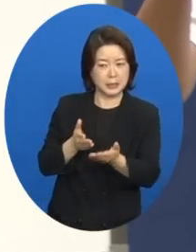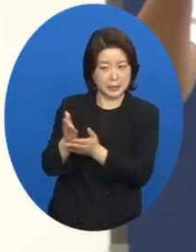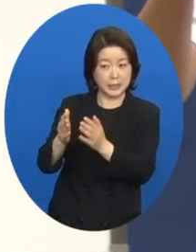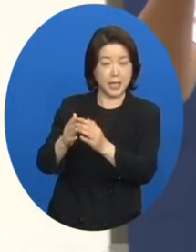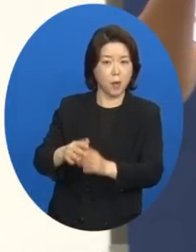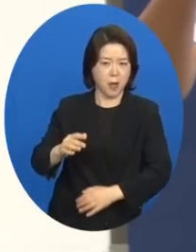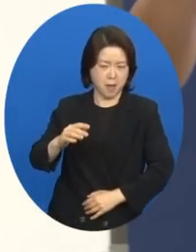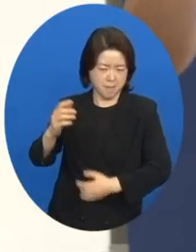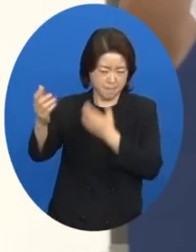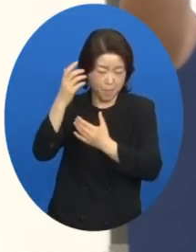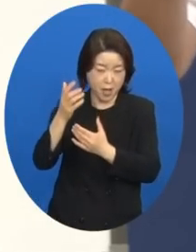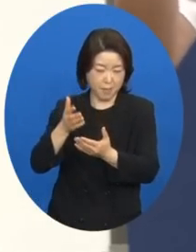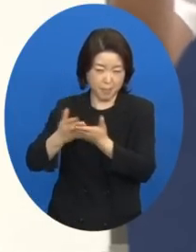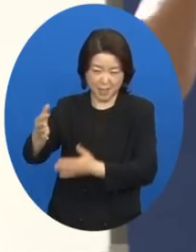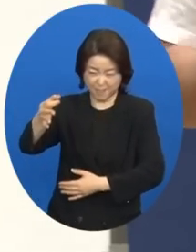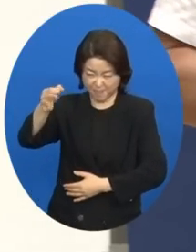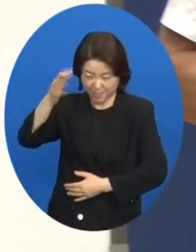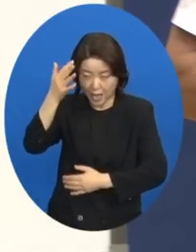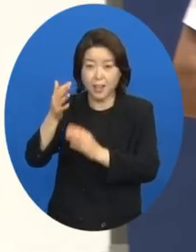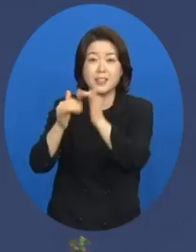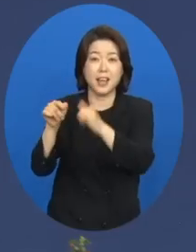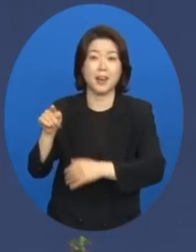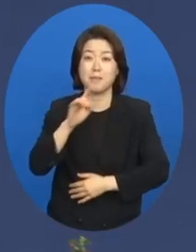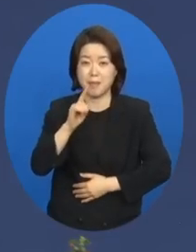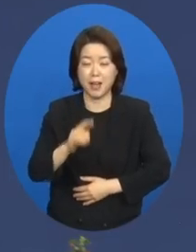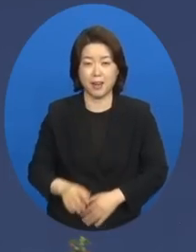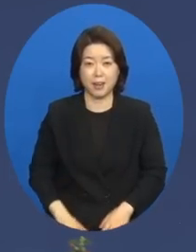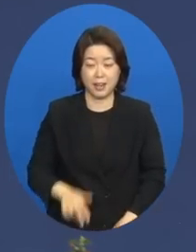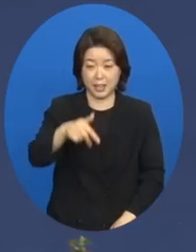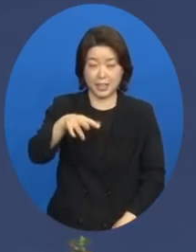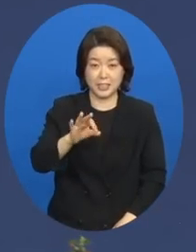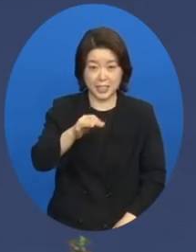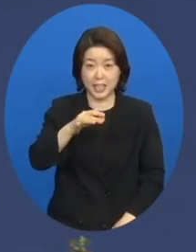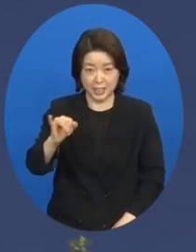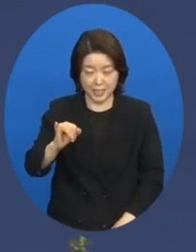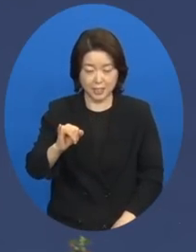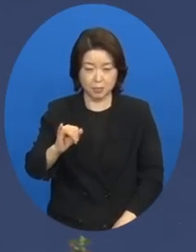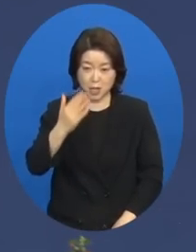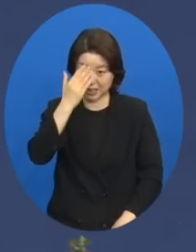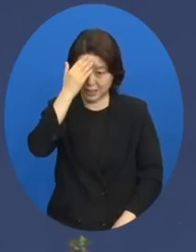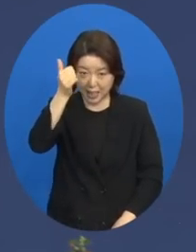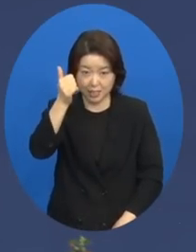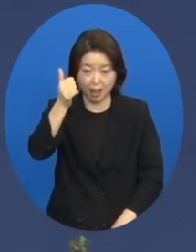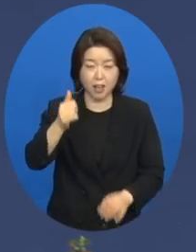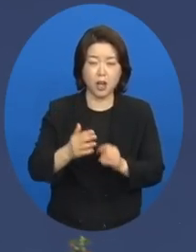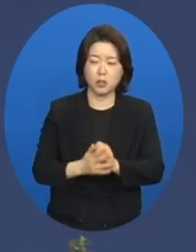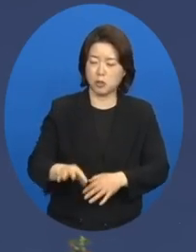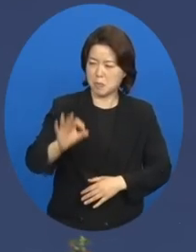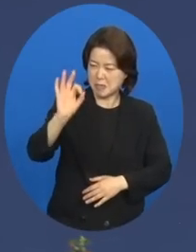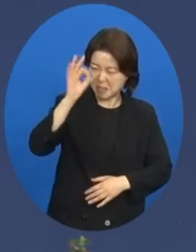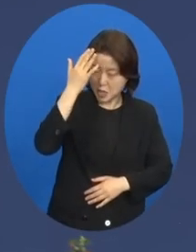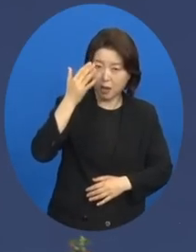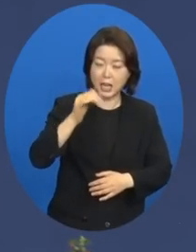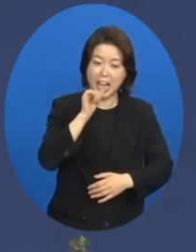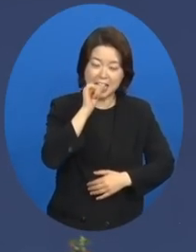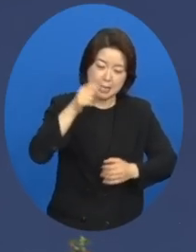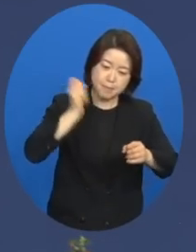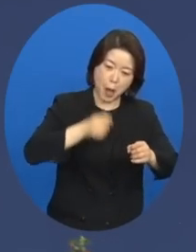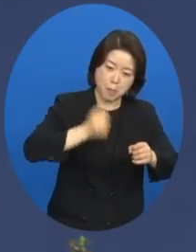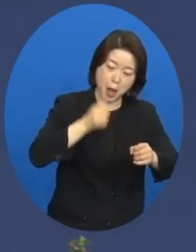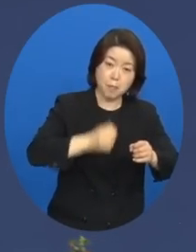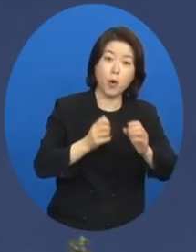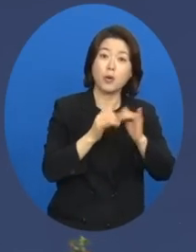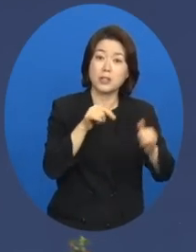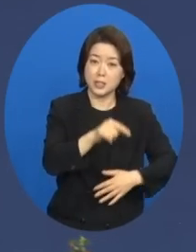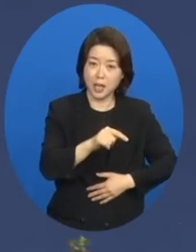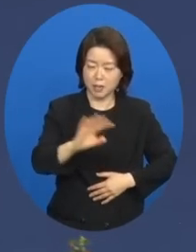쟁이라 그랬어요. 쟁이. 쟁이란 말 아시죠? 대장쟁이. 그러면 이 철 다루는 일에 철공소에